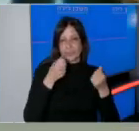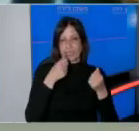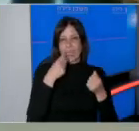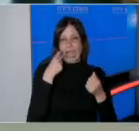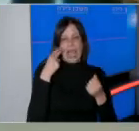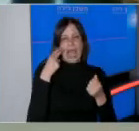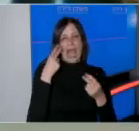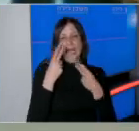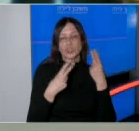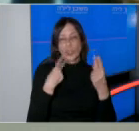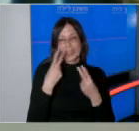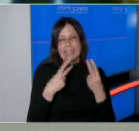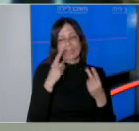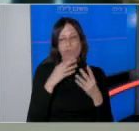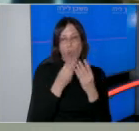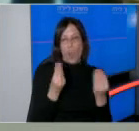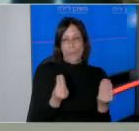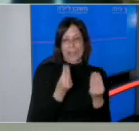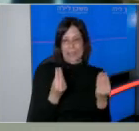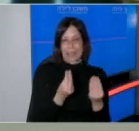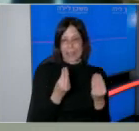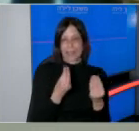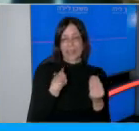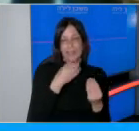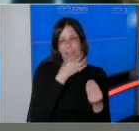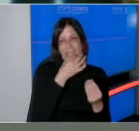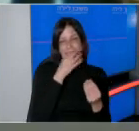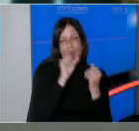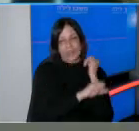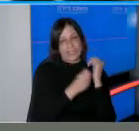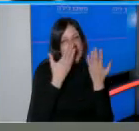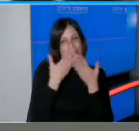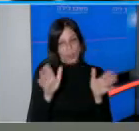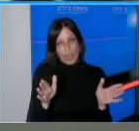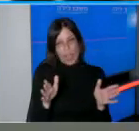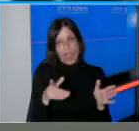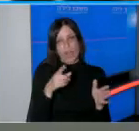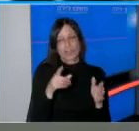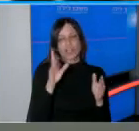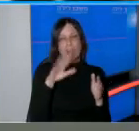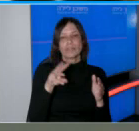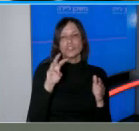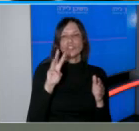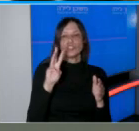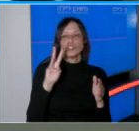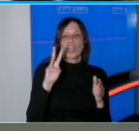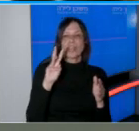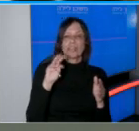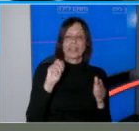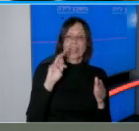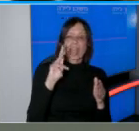חזותית וחומרית. אני מרצה באוניברסיטה הפתוחה ובשנקר.